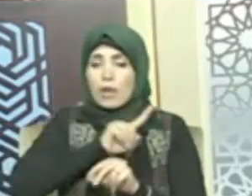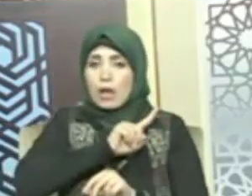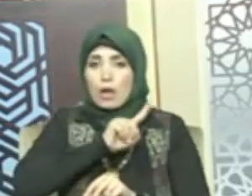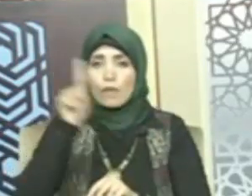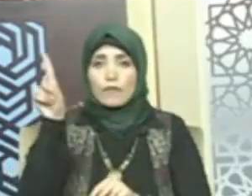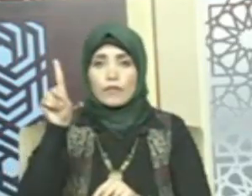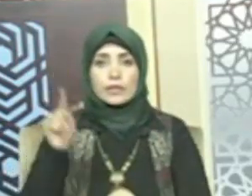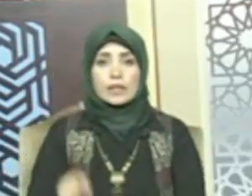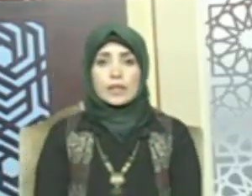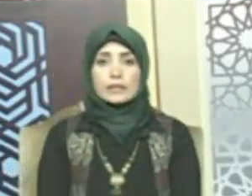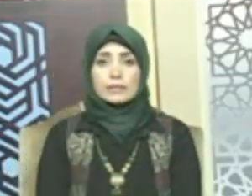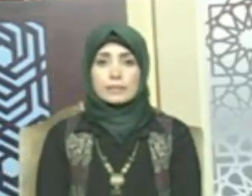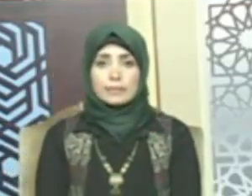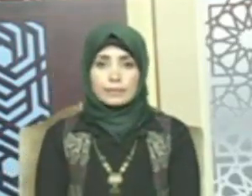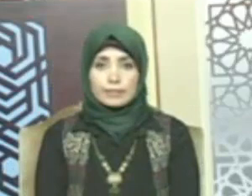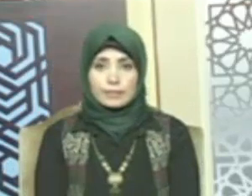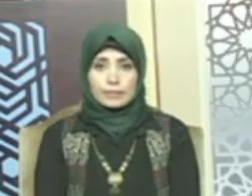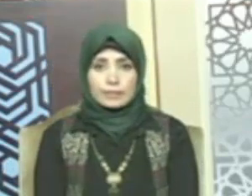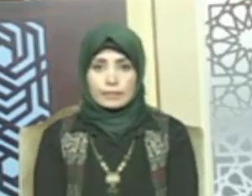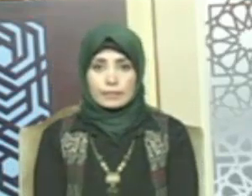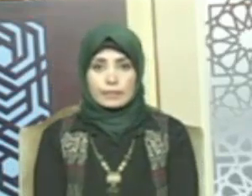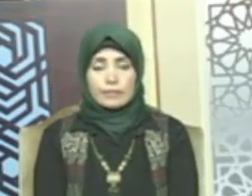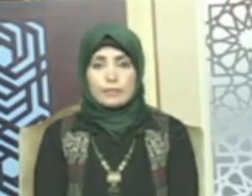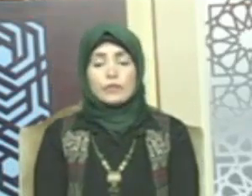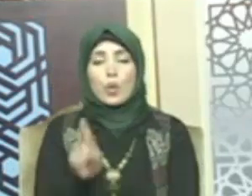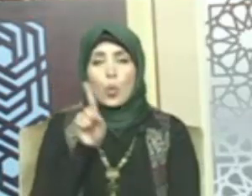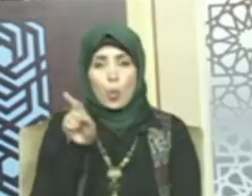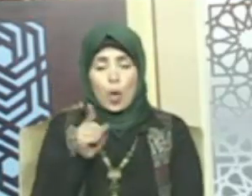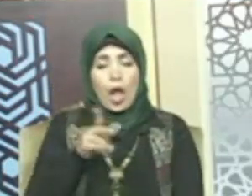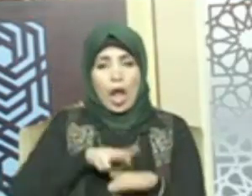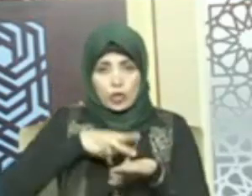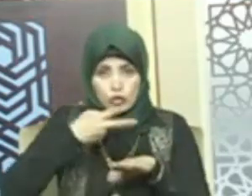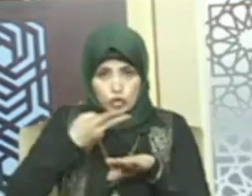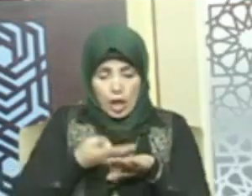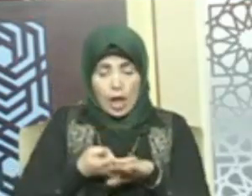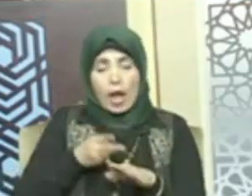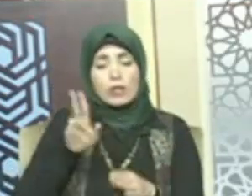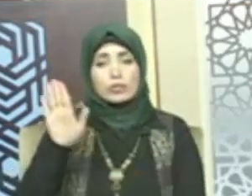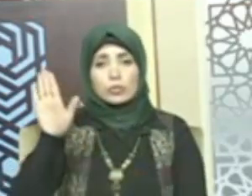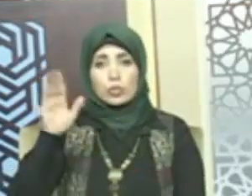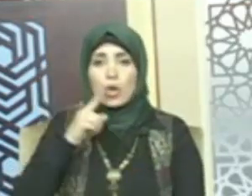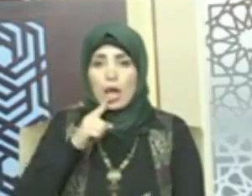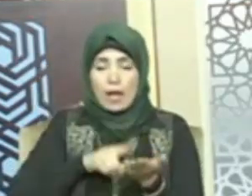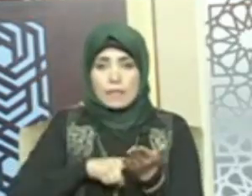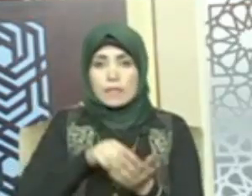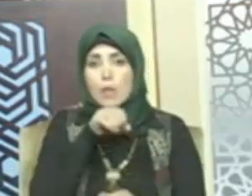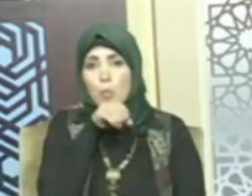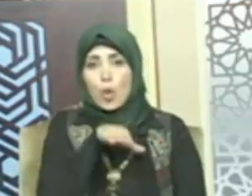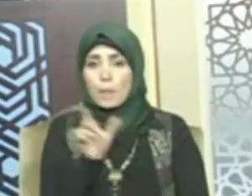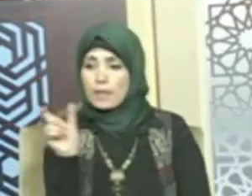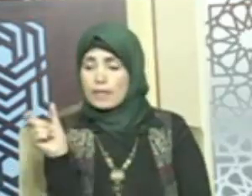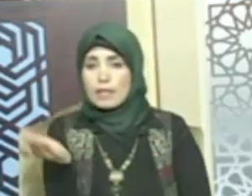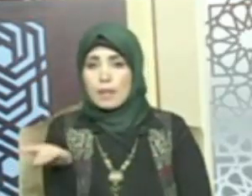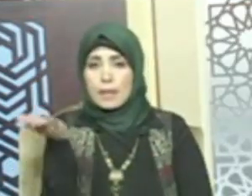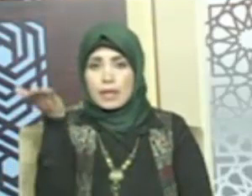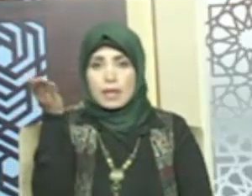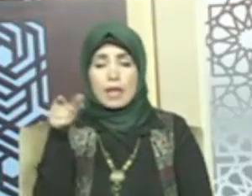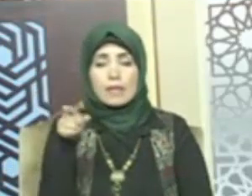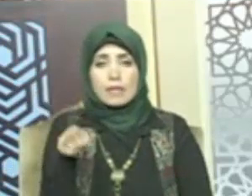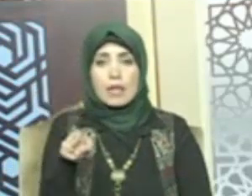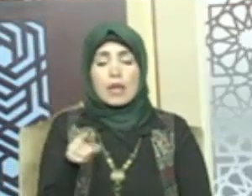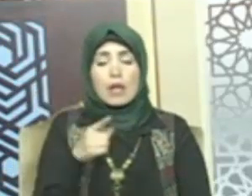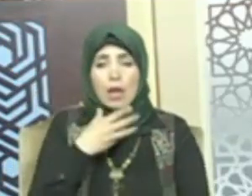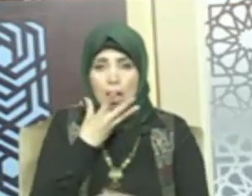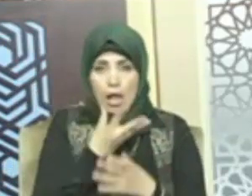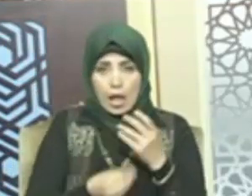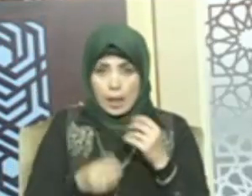له كفوا أحد. وأشهد أن سيدنا ونبينا محمد بن